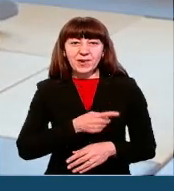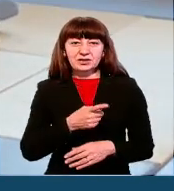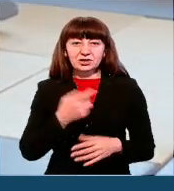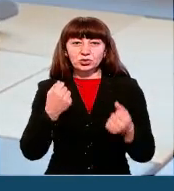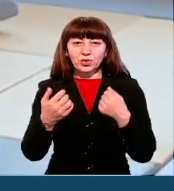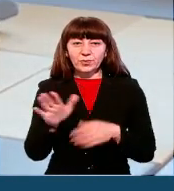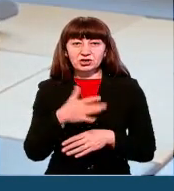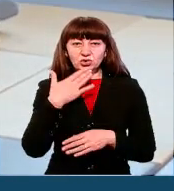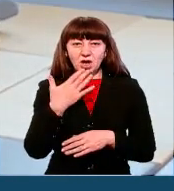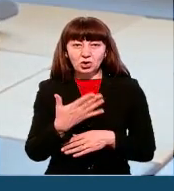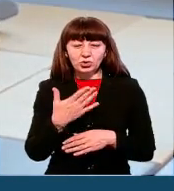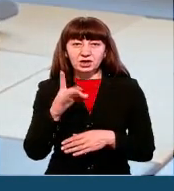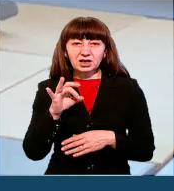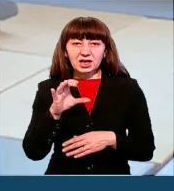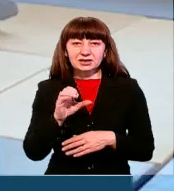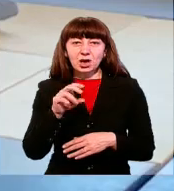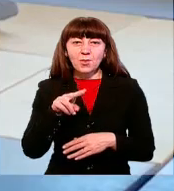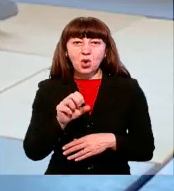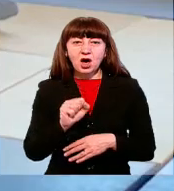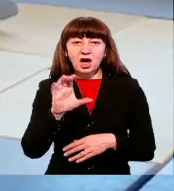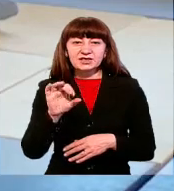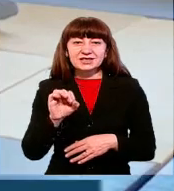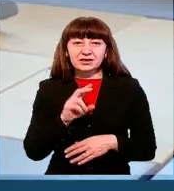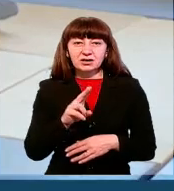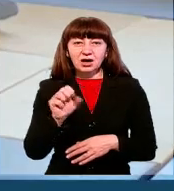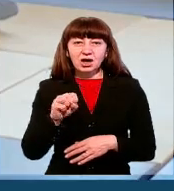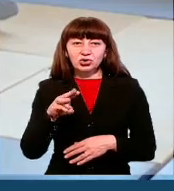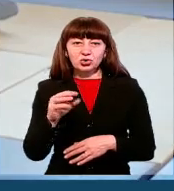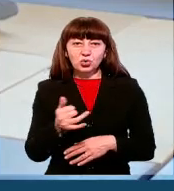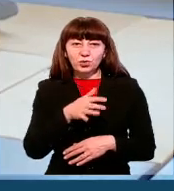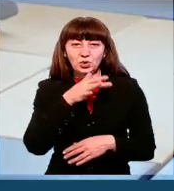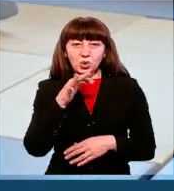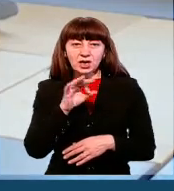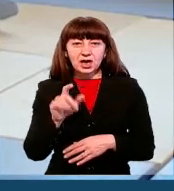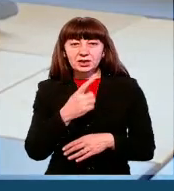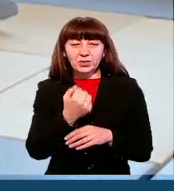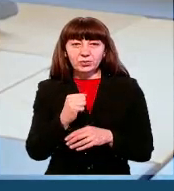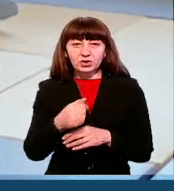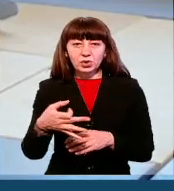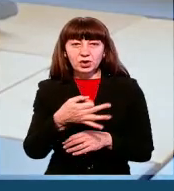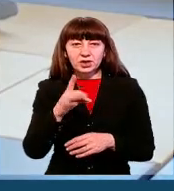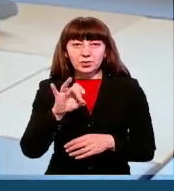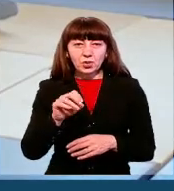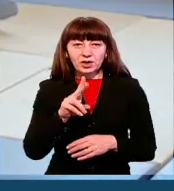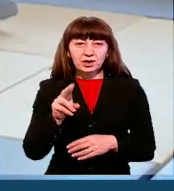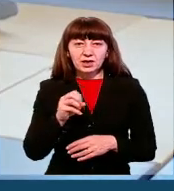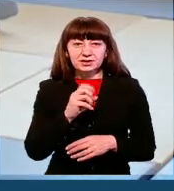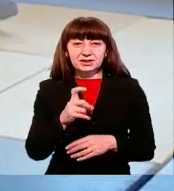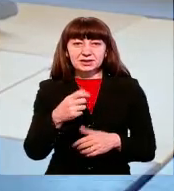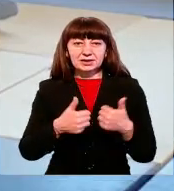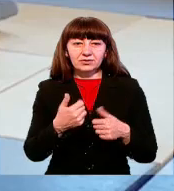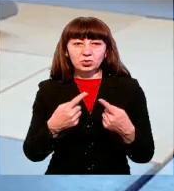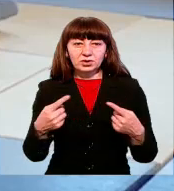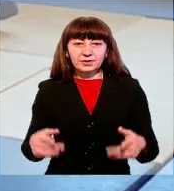спорта международного класса по асы-кату. Многократно тоже призер области, победитель республиканских спартакиад и так